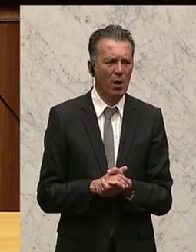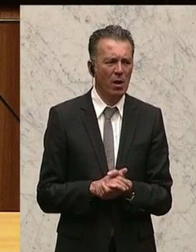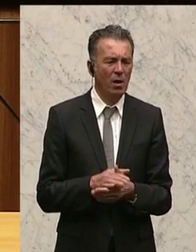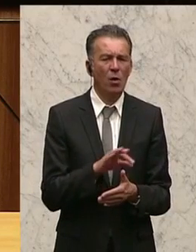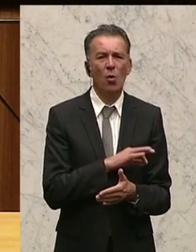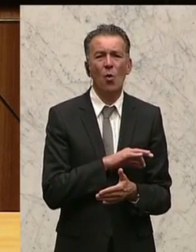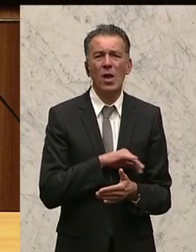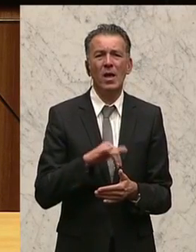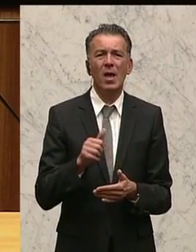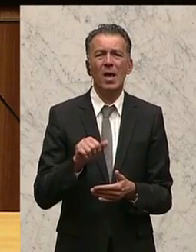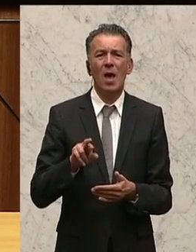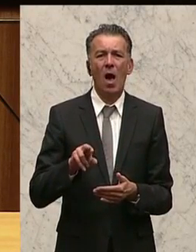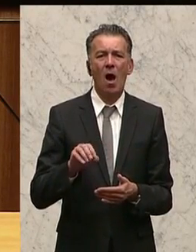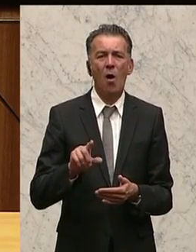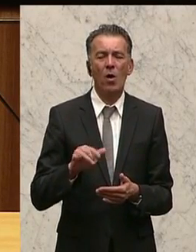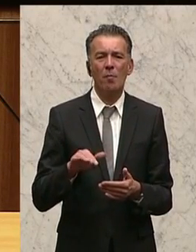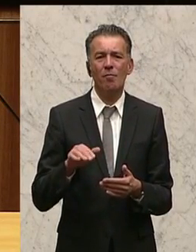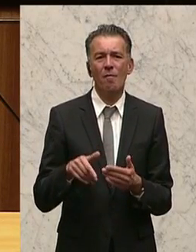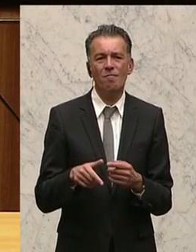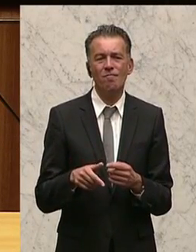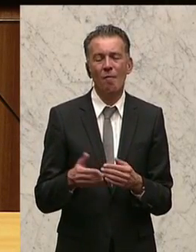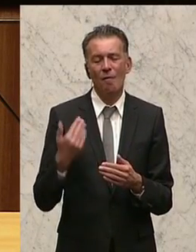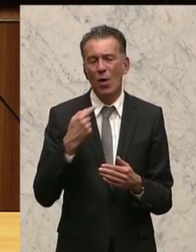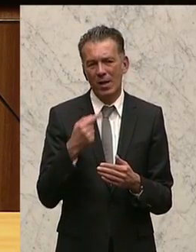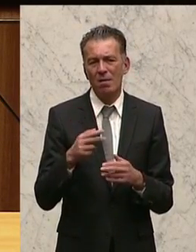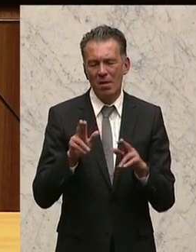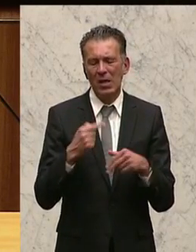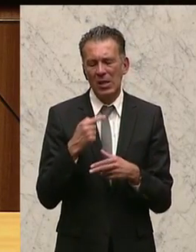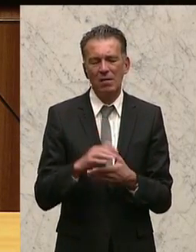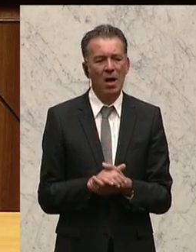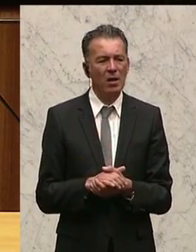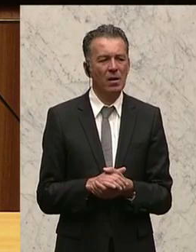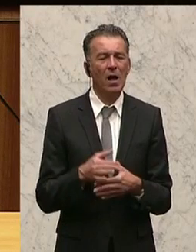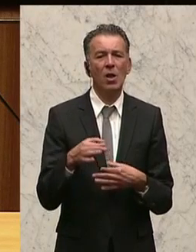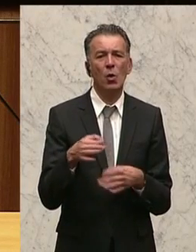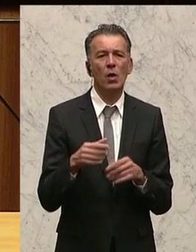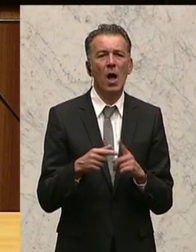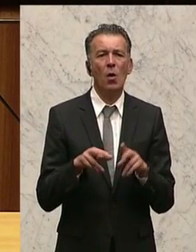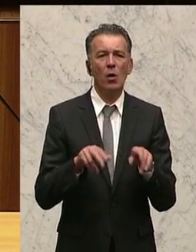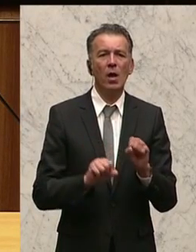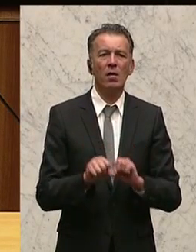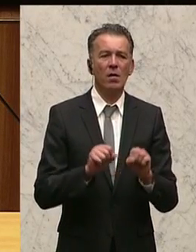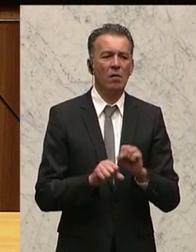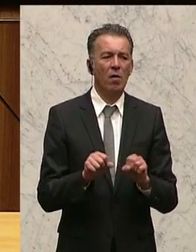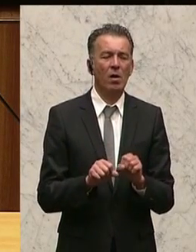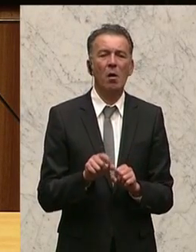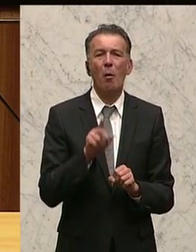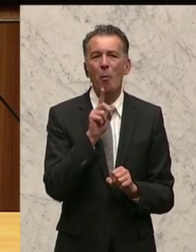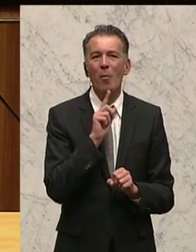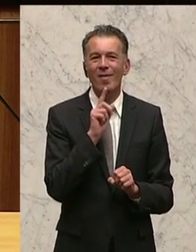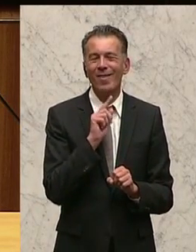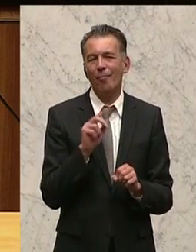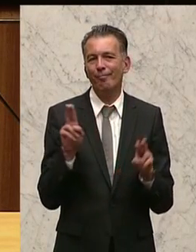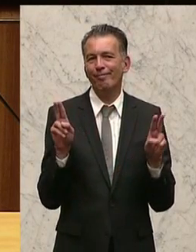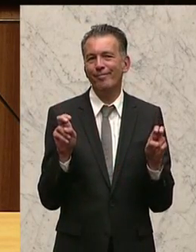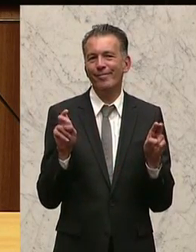Kollege Jarolim zuerst fast richtig oder eigentlich richtig gesagt hat, der Notar und der Rechtsanwalt ein bisschen zum Spion gemacht wird.